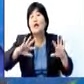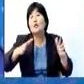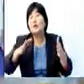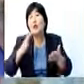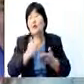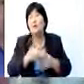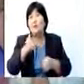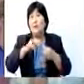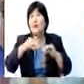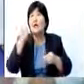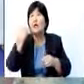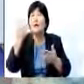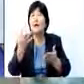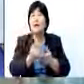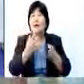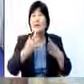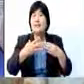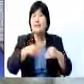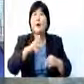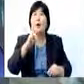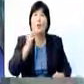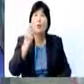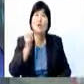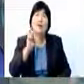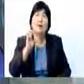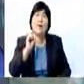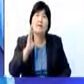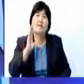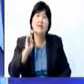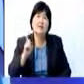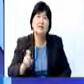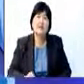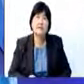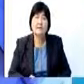По итогам конкурса победителем признана семья Кушикпаевых.